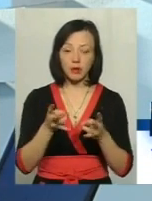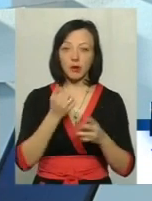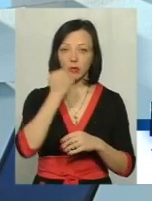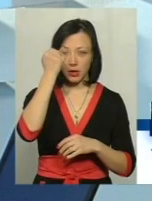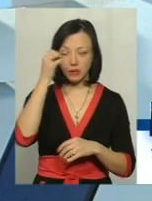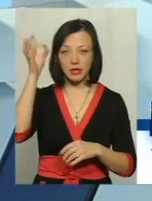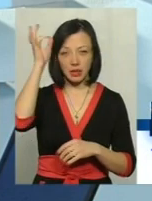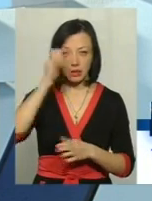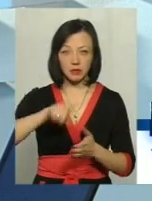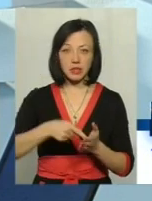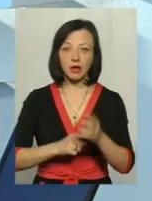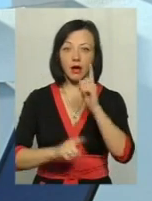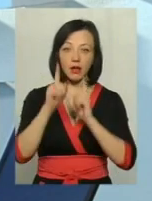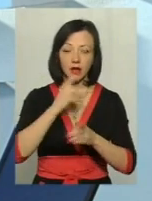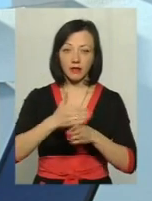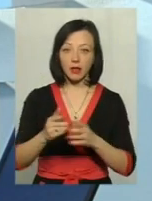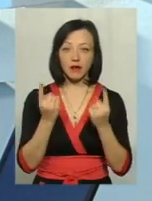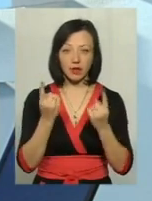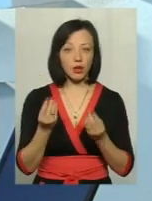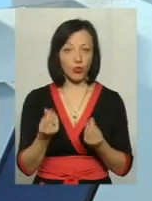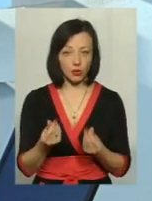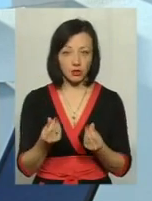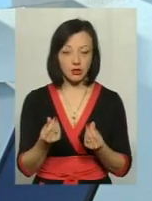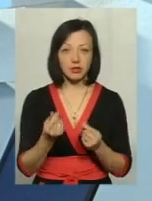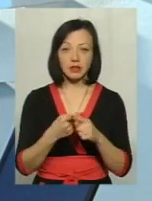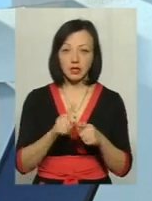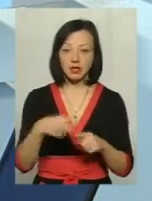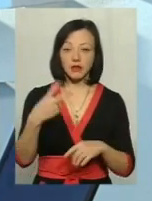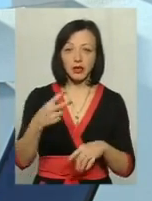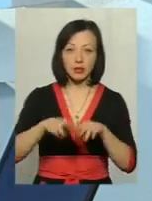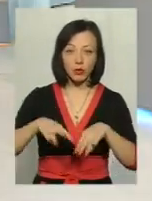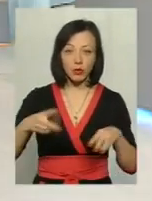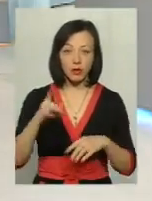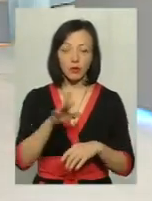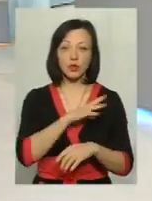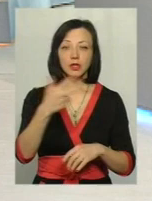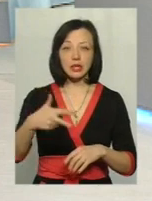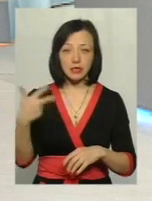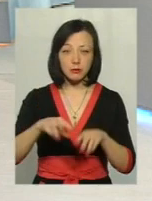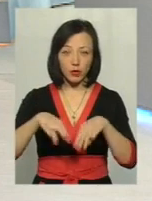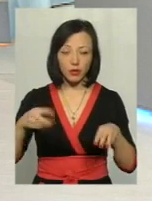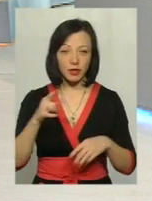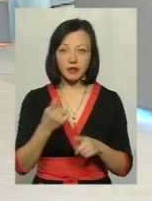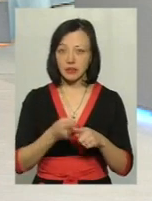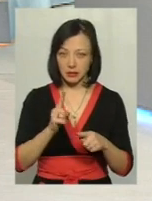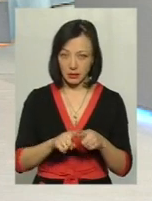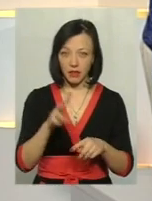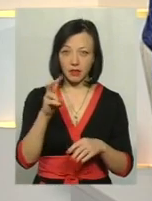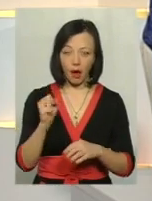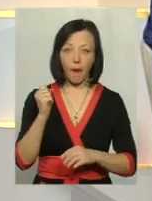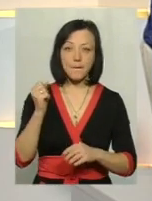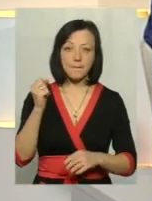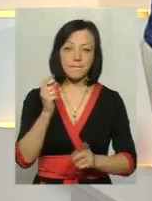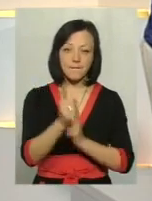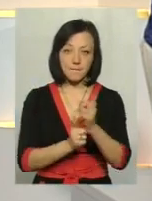подякувати і згадати, що міська рада виділяє чималі кошти. А це кошти і 20 мільйонів гривень, були і 30 мільйонів гривень. Тобто це на